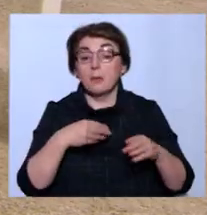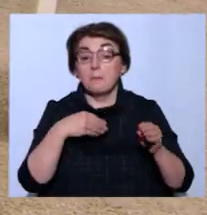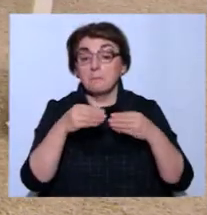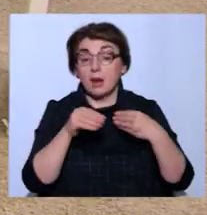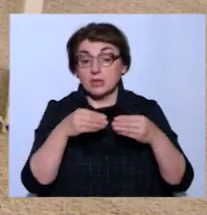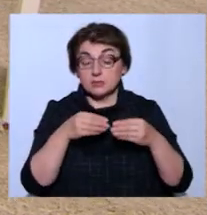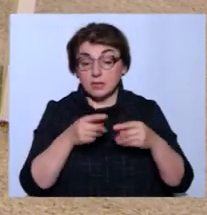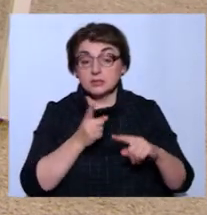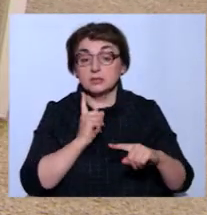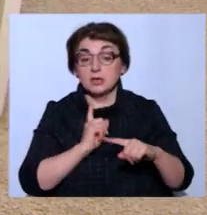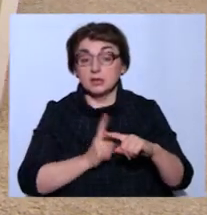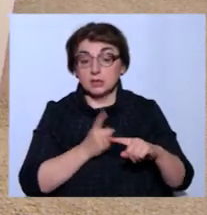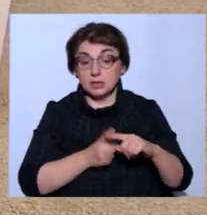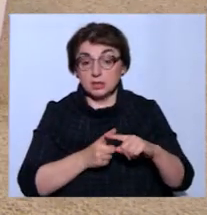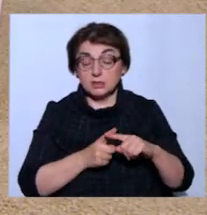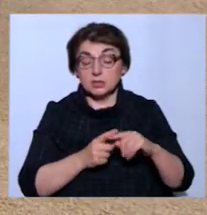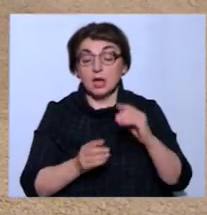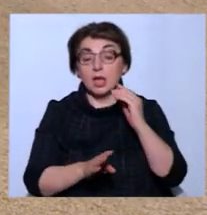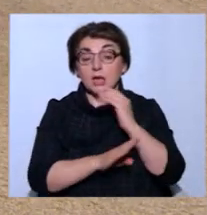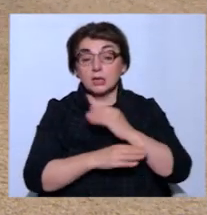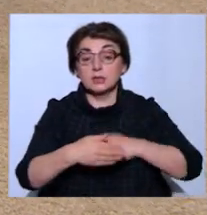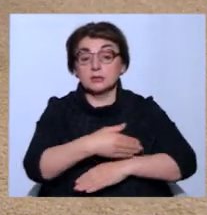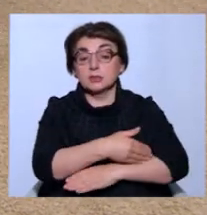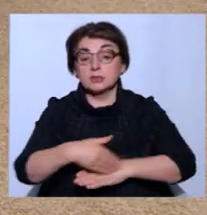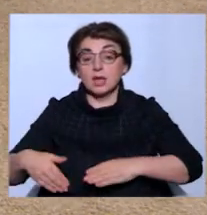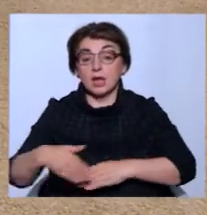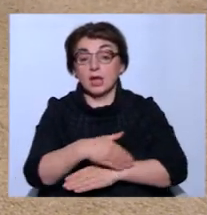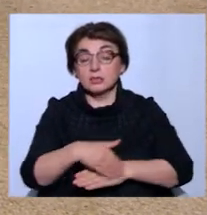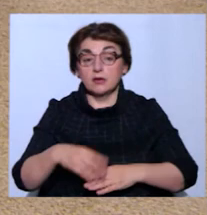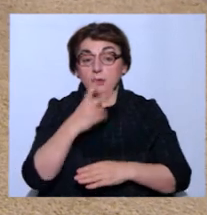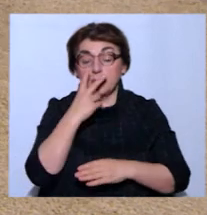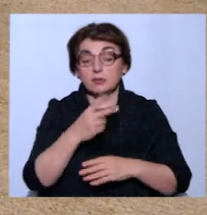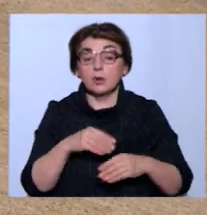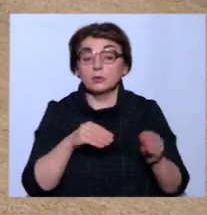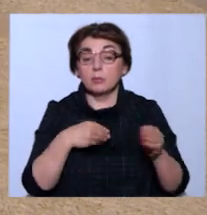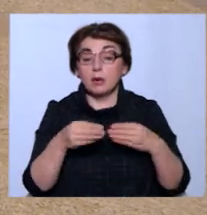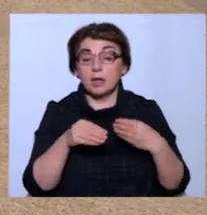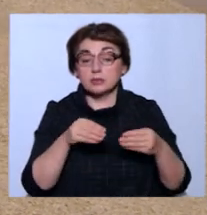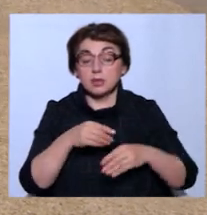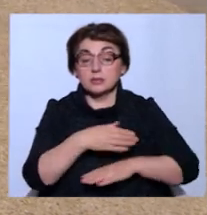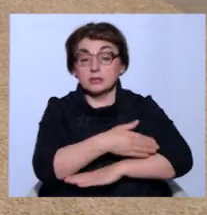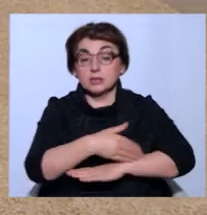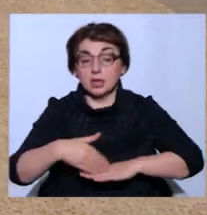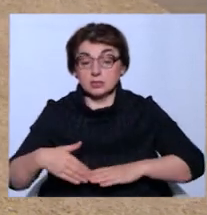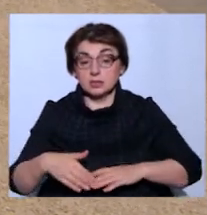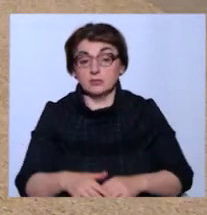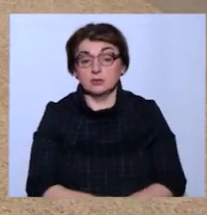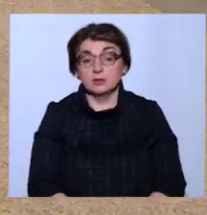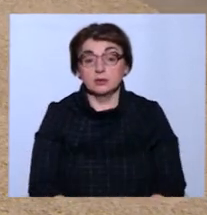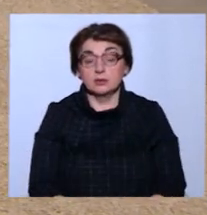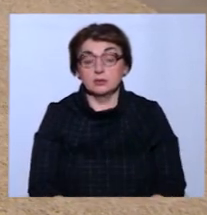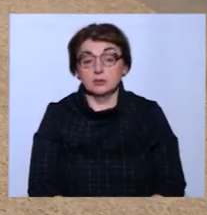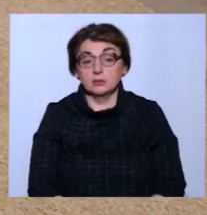ვნახოთ, მიიზიდავს თუ არა მას მაგნიტი. ნახეთ? ჯერ ავიღოთ პლასტმასის სახაზავი.